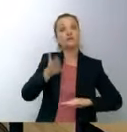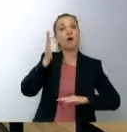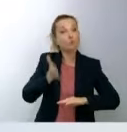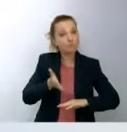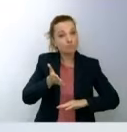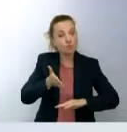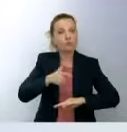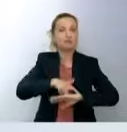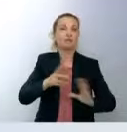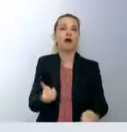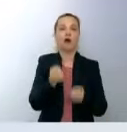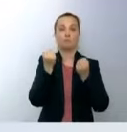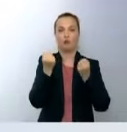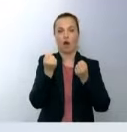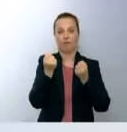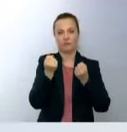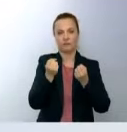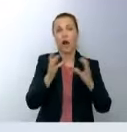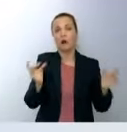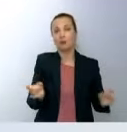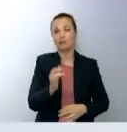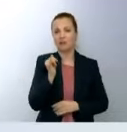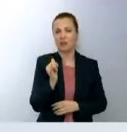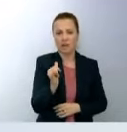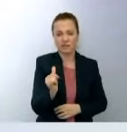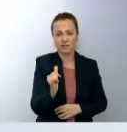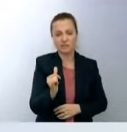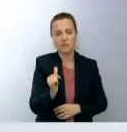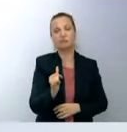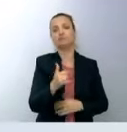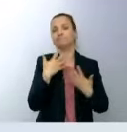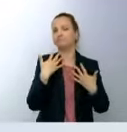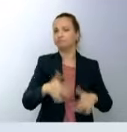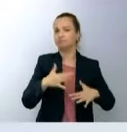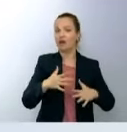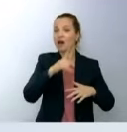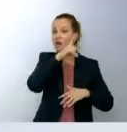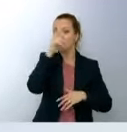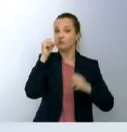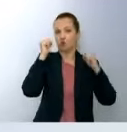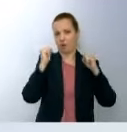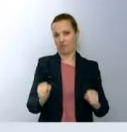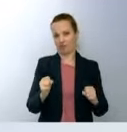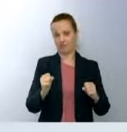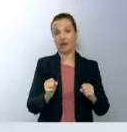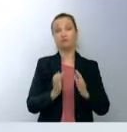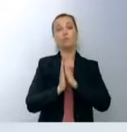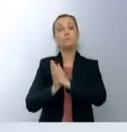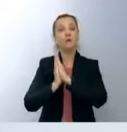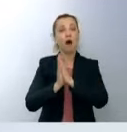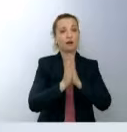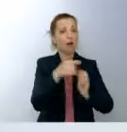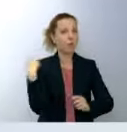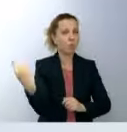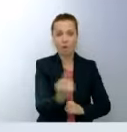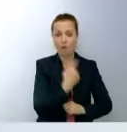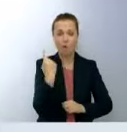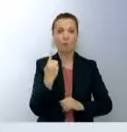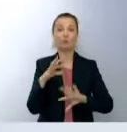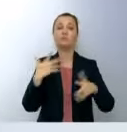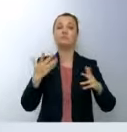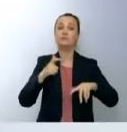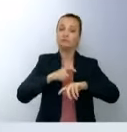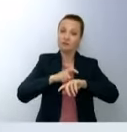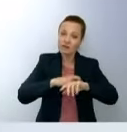καθυστερήσεις μπορεί να βρεθεί σε πολύ μεγάλο κίνδυνο άρα καλούμε τους συμπολίτες μας να αξιοποιήσουν το μεγάλο αυτό πρόγραμμα δώρο εάν προληπτικών